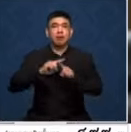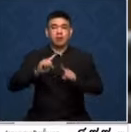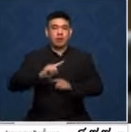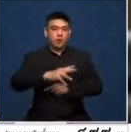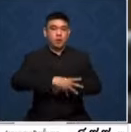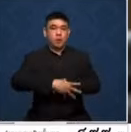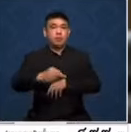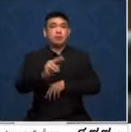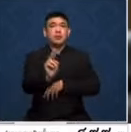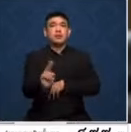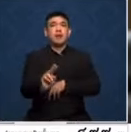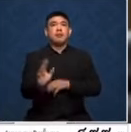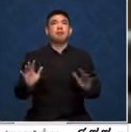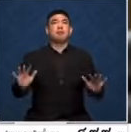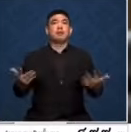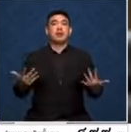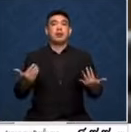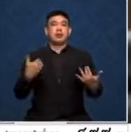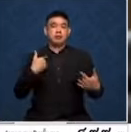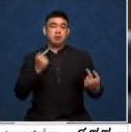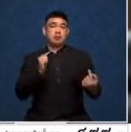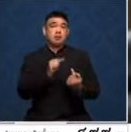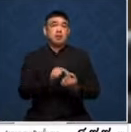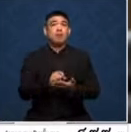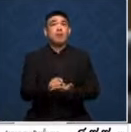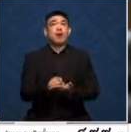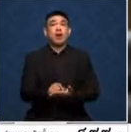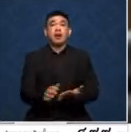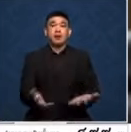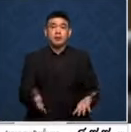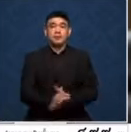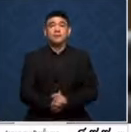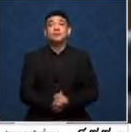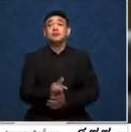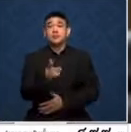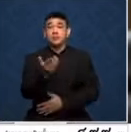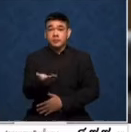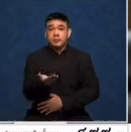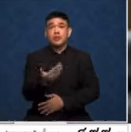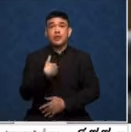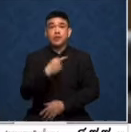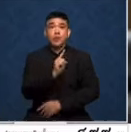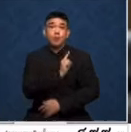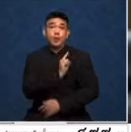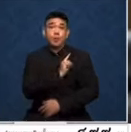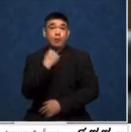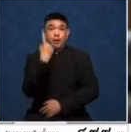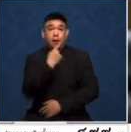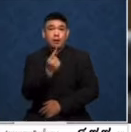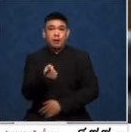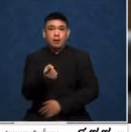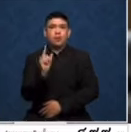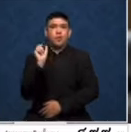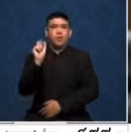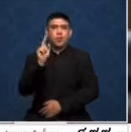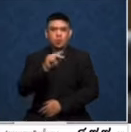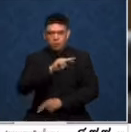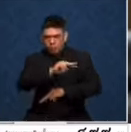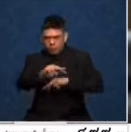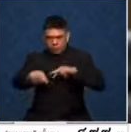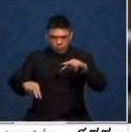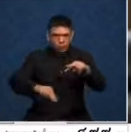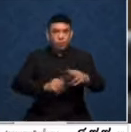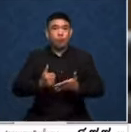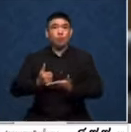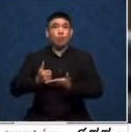ามารถได้รับประโยชน์แล้วก็เข้าถึงน้ำประปาที่สะอาดค่ะจึงอยากให้ขอหน่วยงานที่รับผิดชอบเร่งเข้าสำรวจช่ว